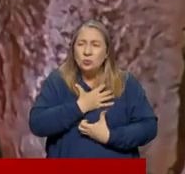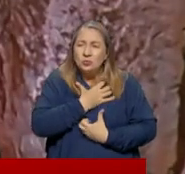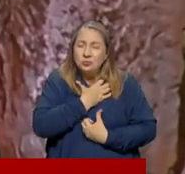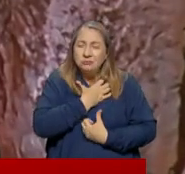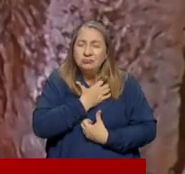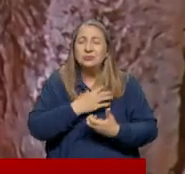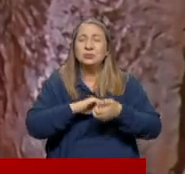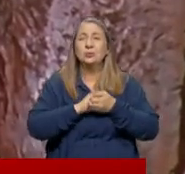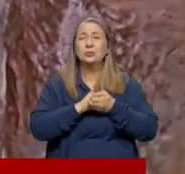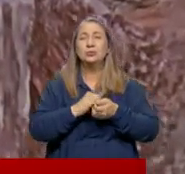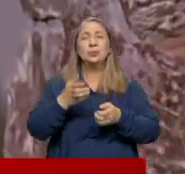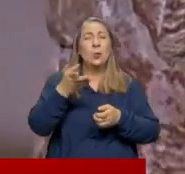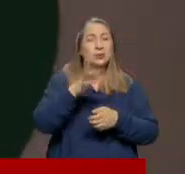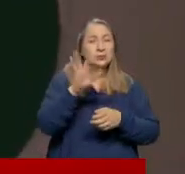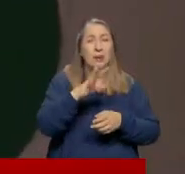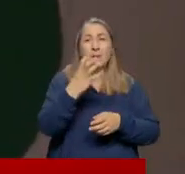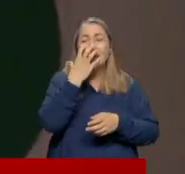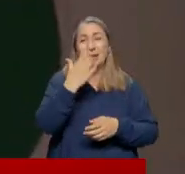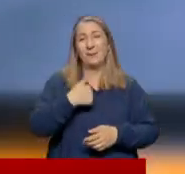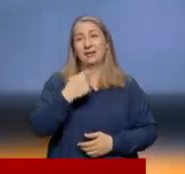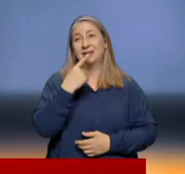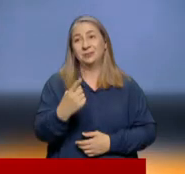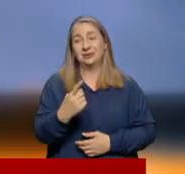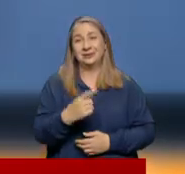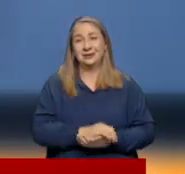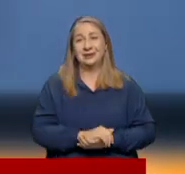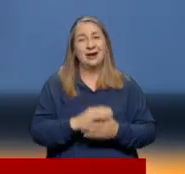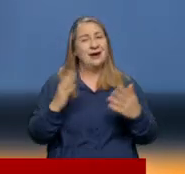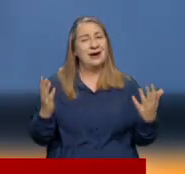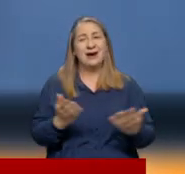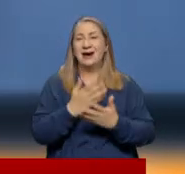yaşamış ve dostunun ardından Bekle beni demiştin